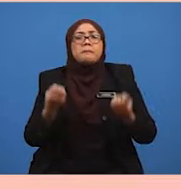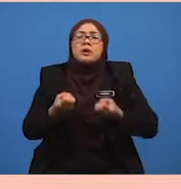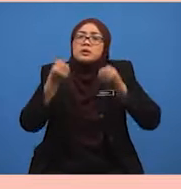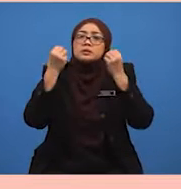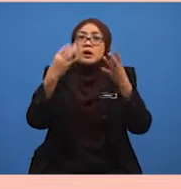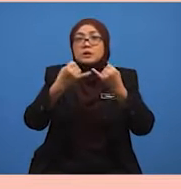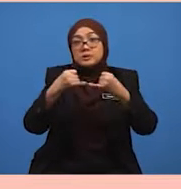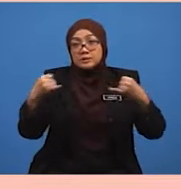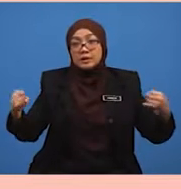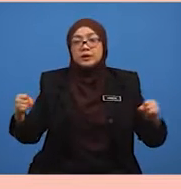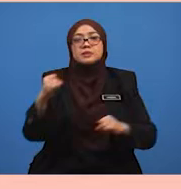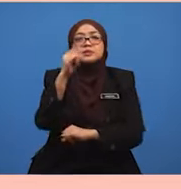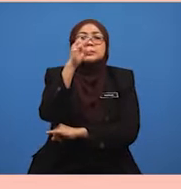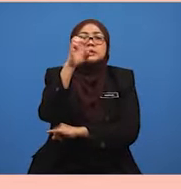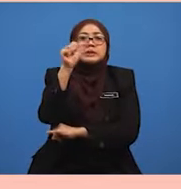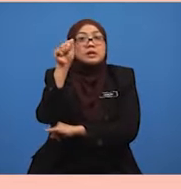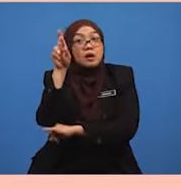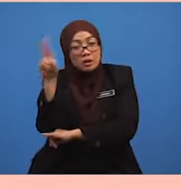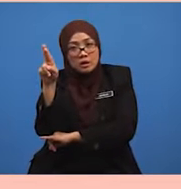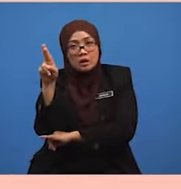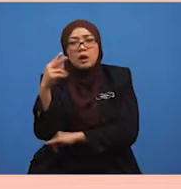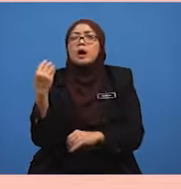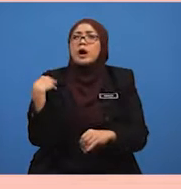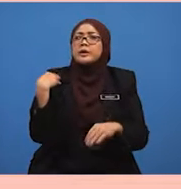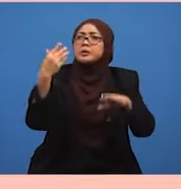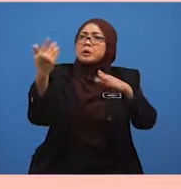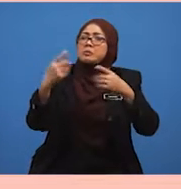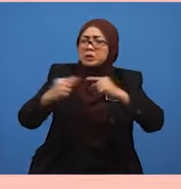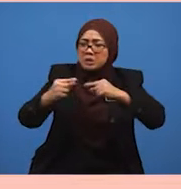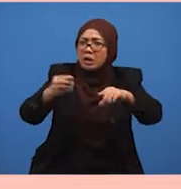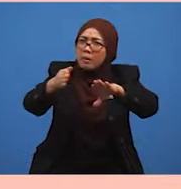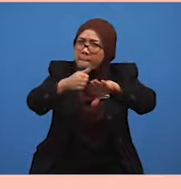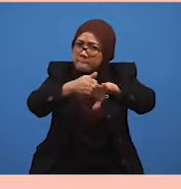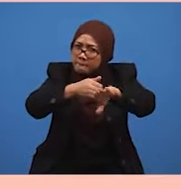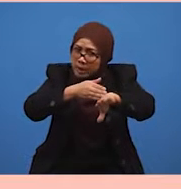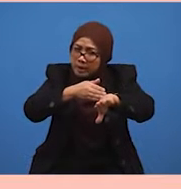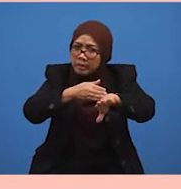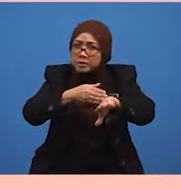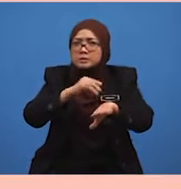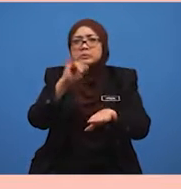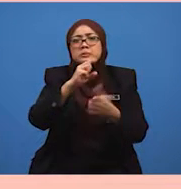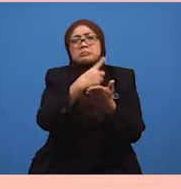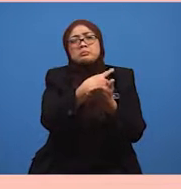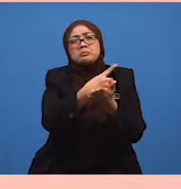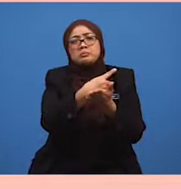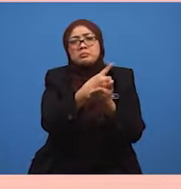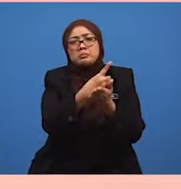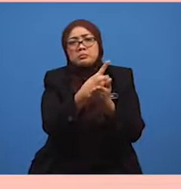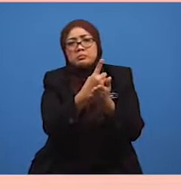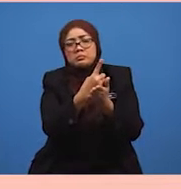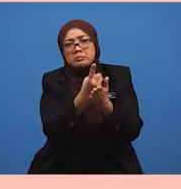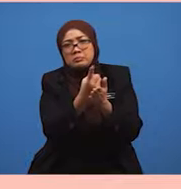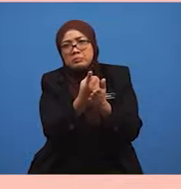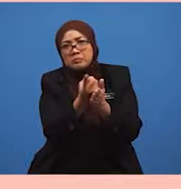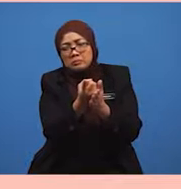bergerak paling lambat akan berfungsi sebagai jarum jam. Manakala, gear yang bergerak dengan laju